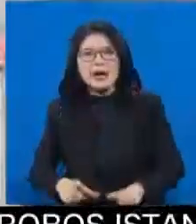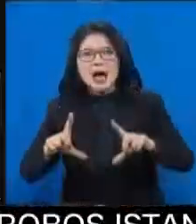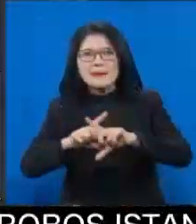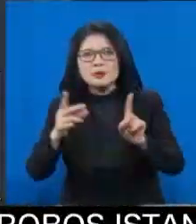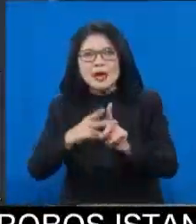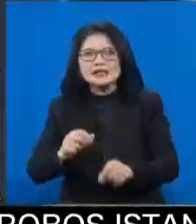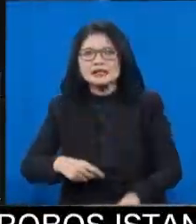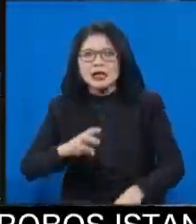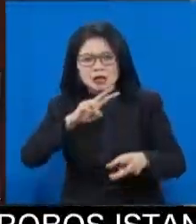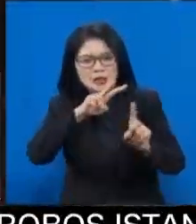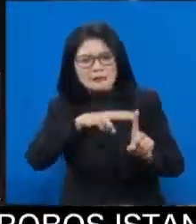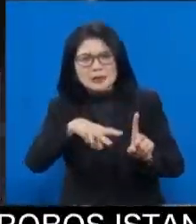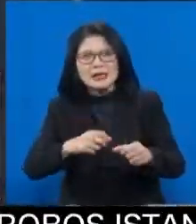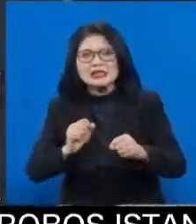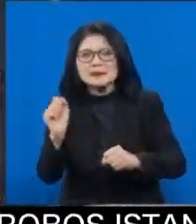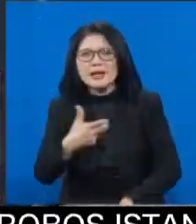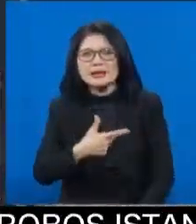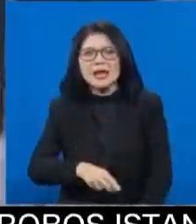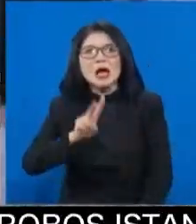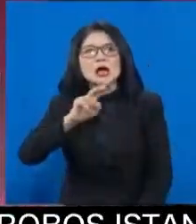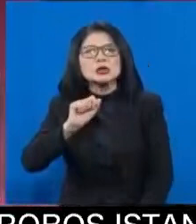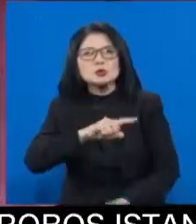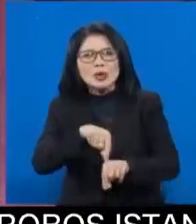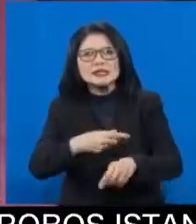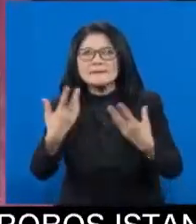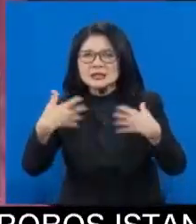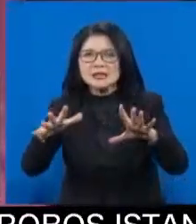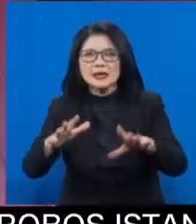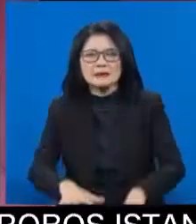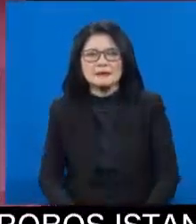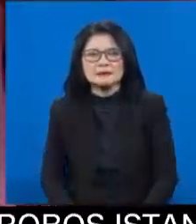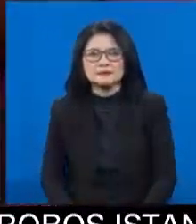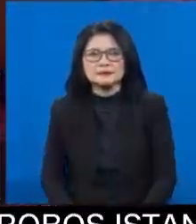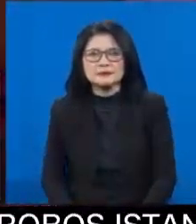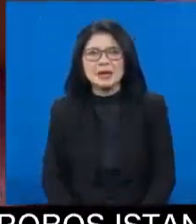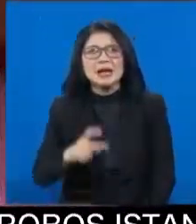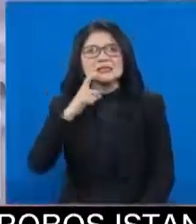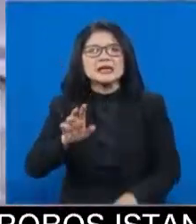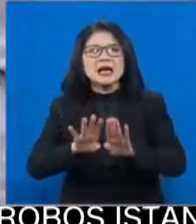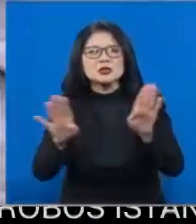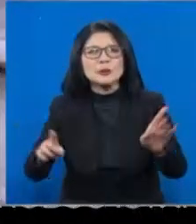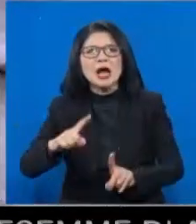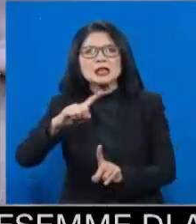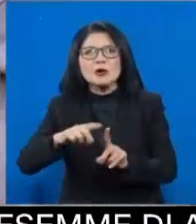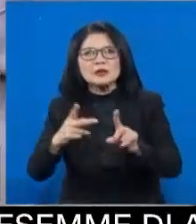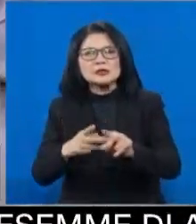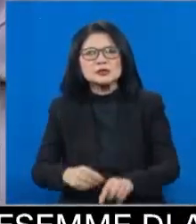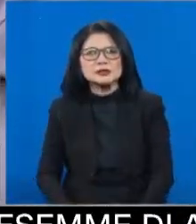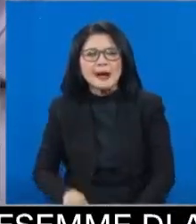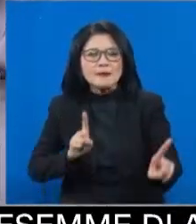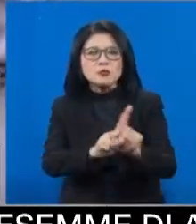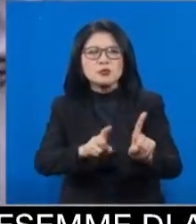paling cepat. Tak lebih dari 2 jam, Haris menuntaskan pemeriksaan. Secara terbuka, Taufik Hidayat, kuasa hukum Abdul